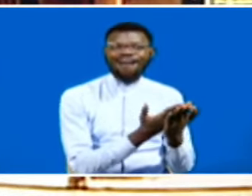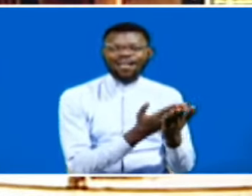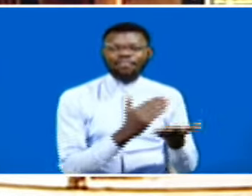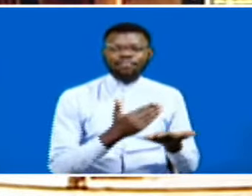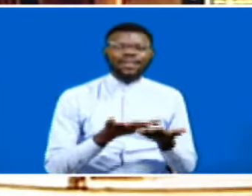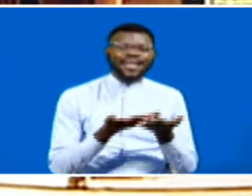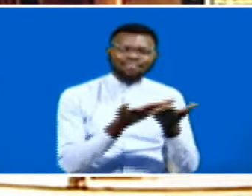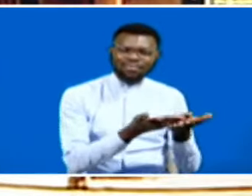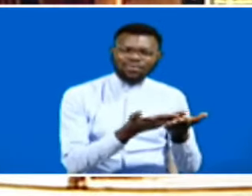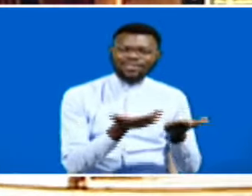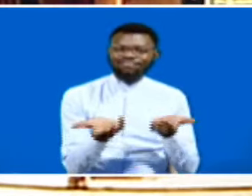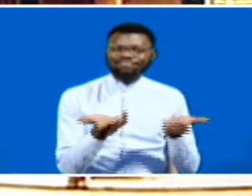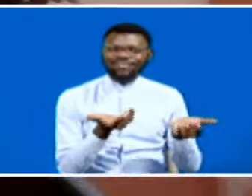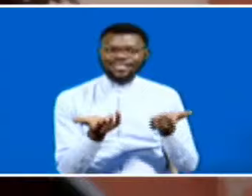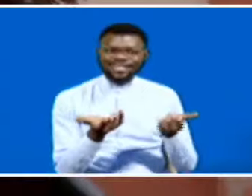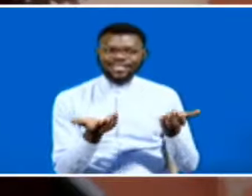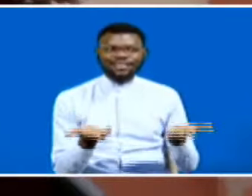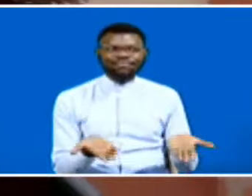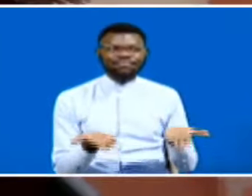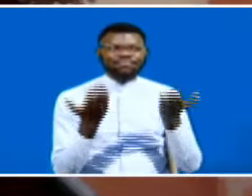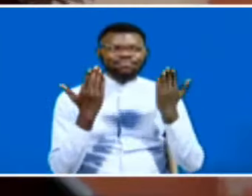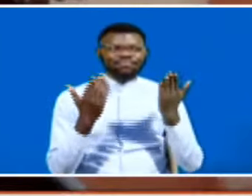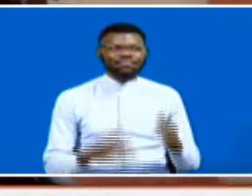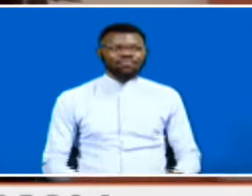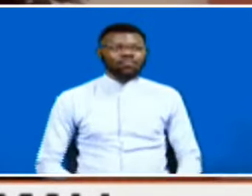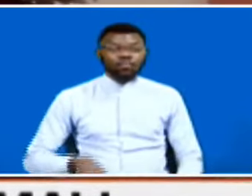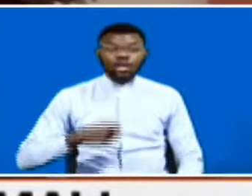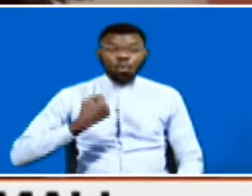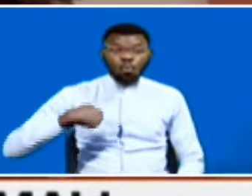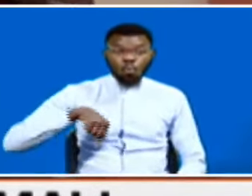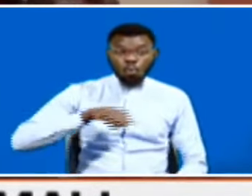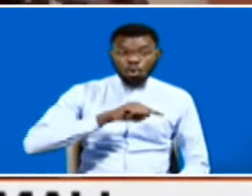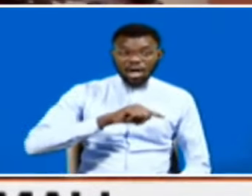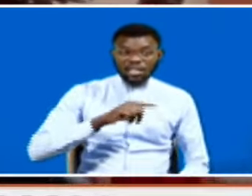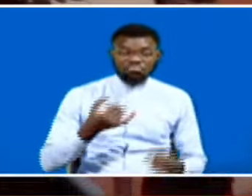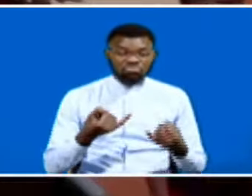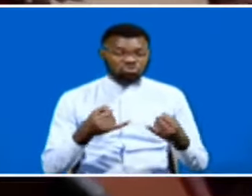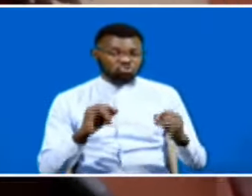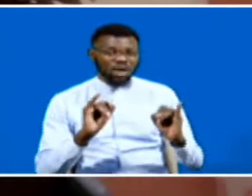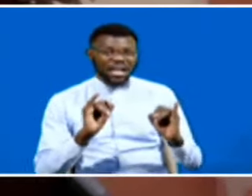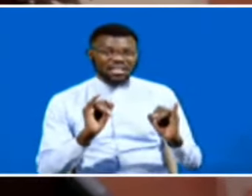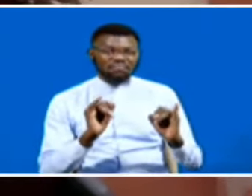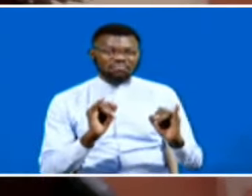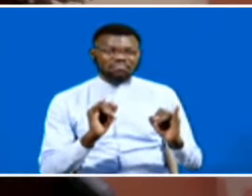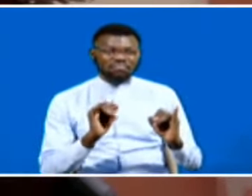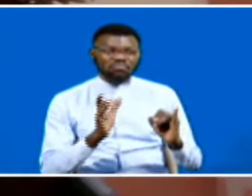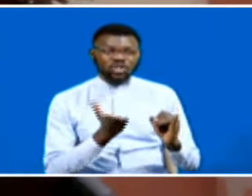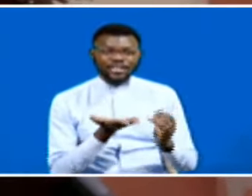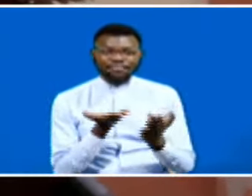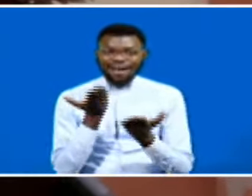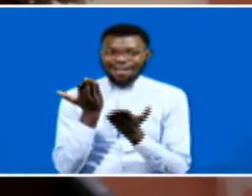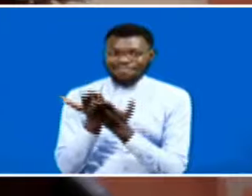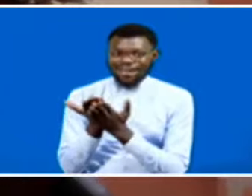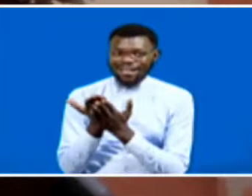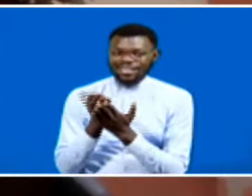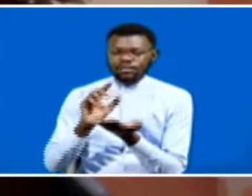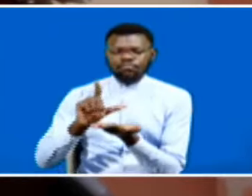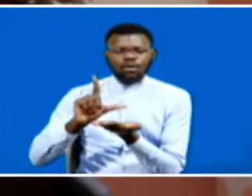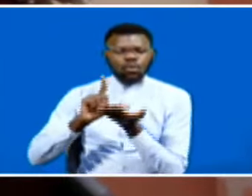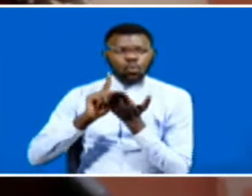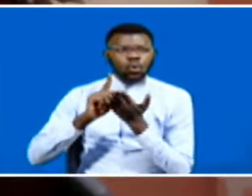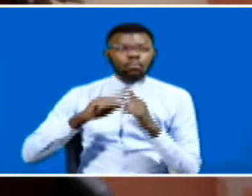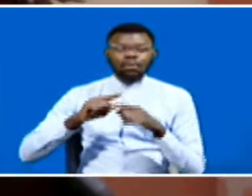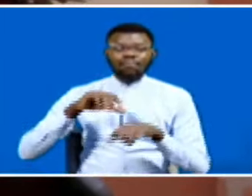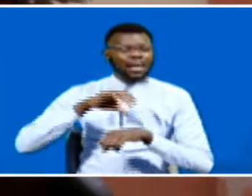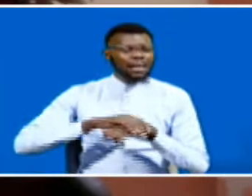kukuza biashara zao. Tumejaribu kupata kuomba ama kupata mkopo, lakini